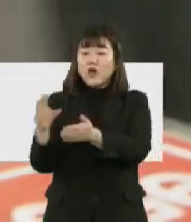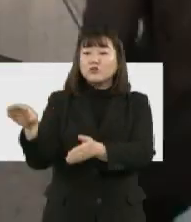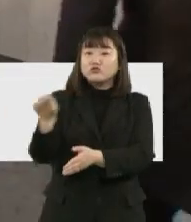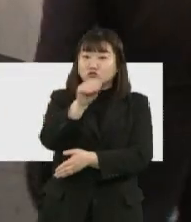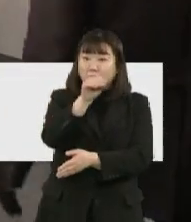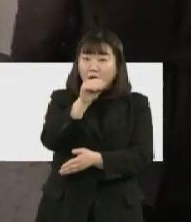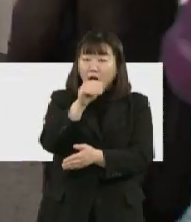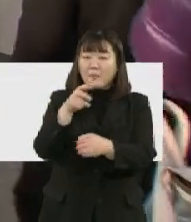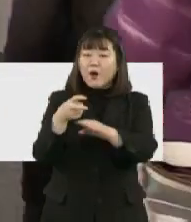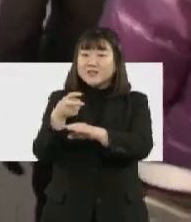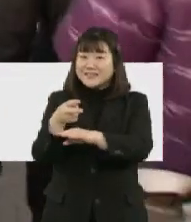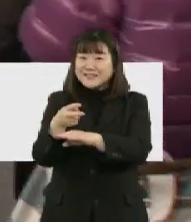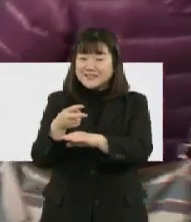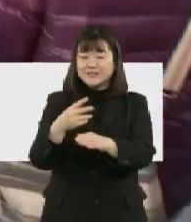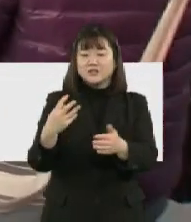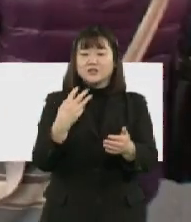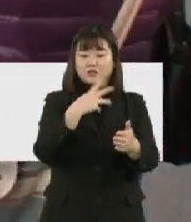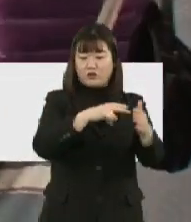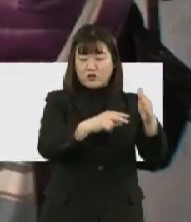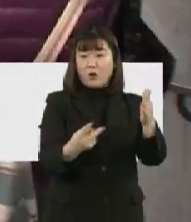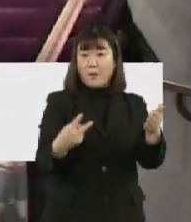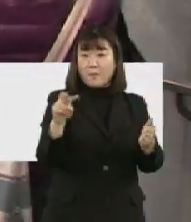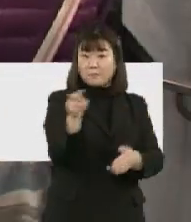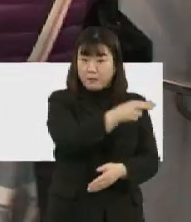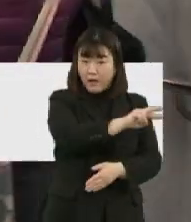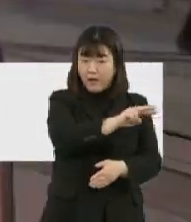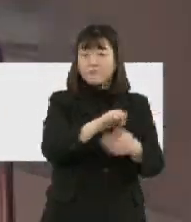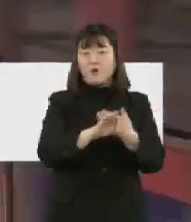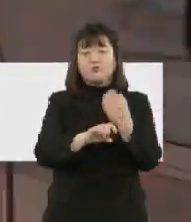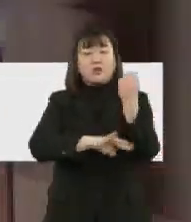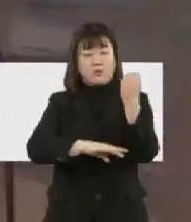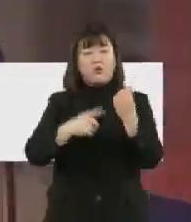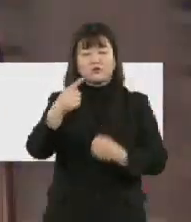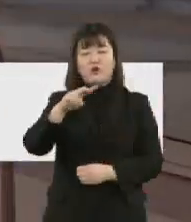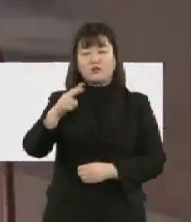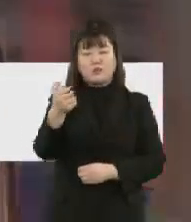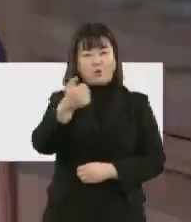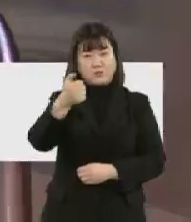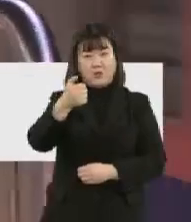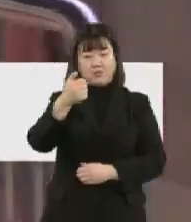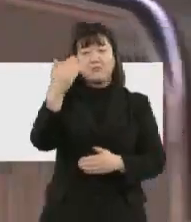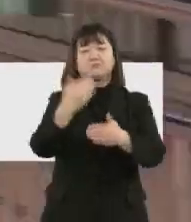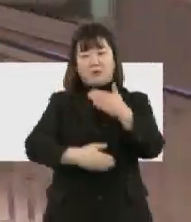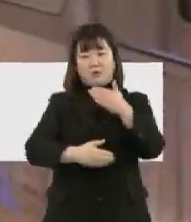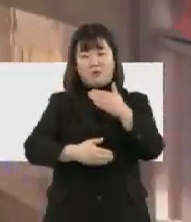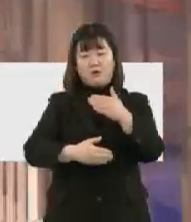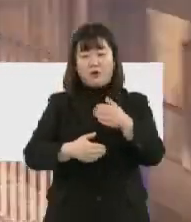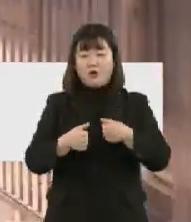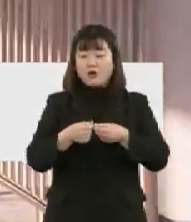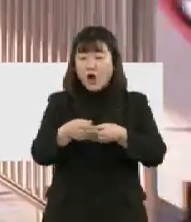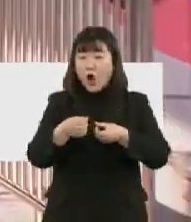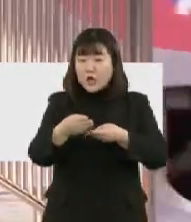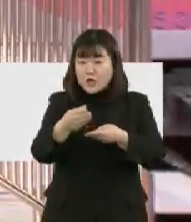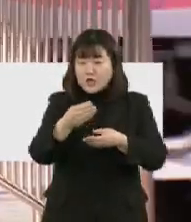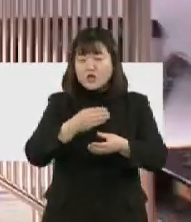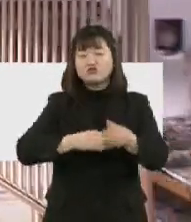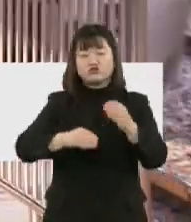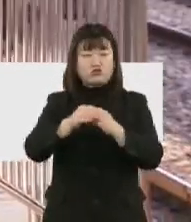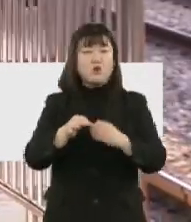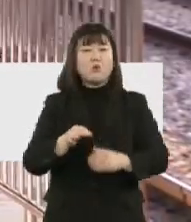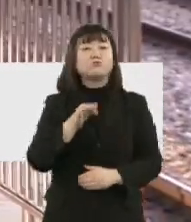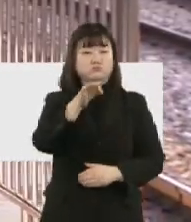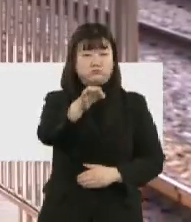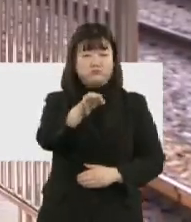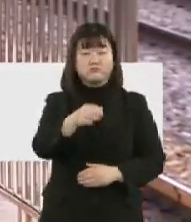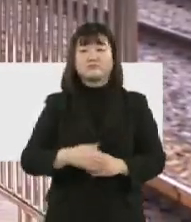시내버스를 탄 뒤 수도권 전철로 환승하여 되면 기본요금 1250원 이 면제되고 거리에 따른 추가 요금만